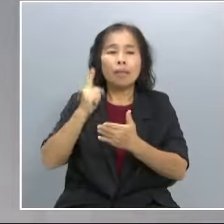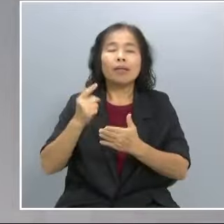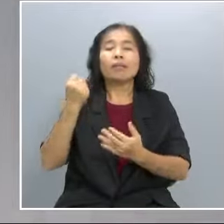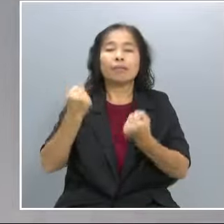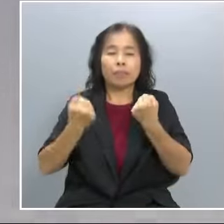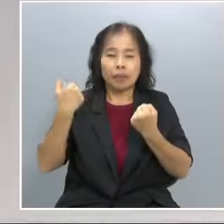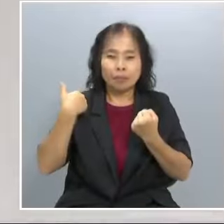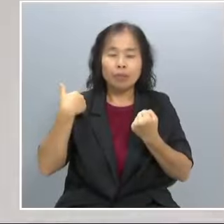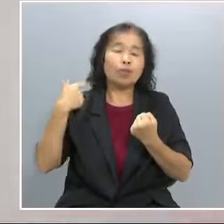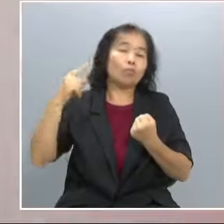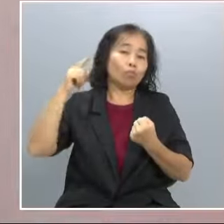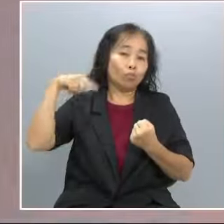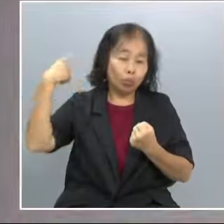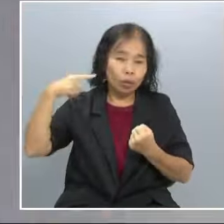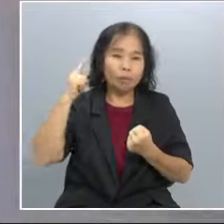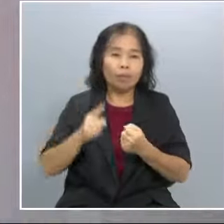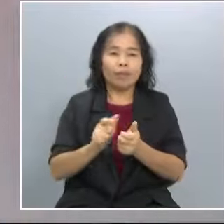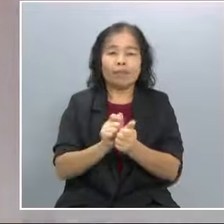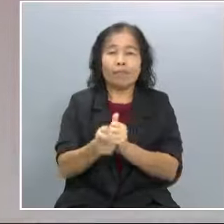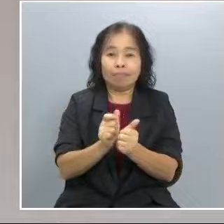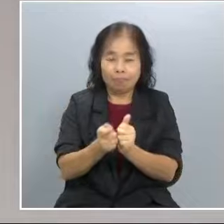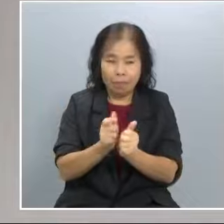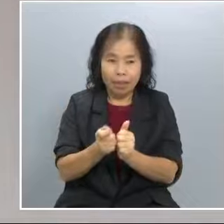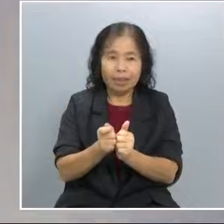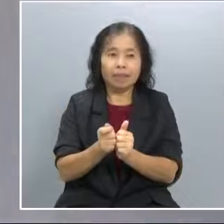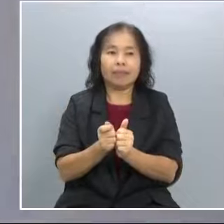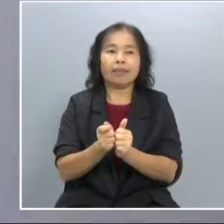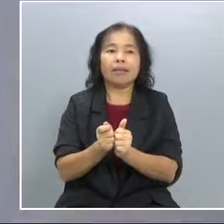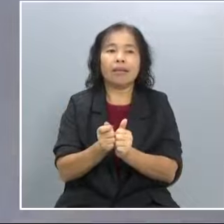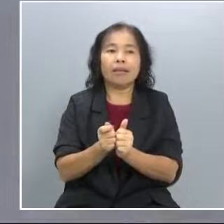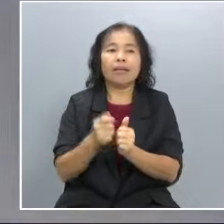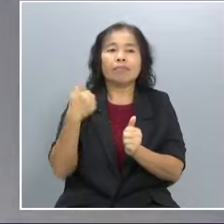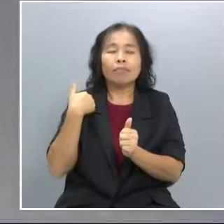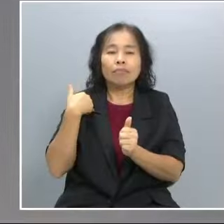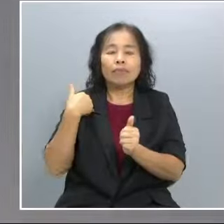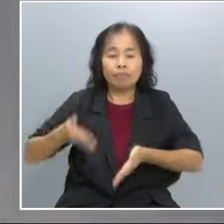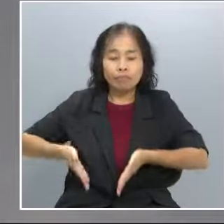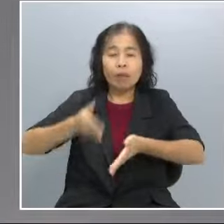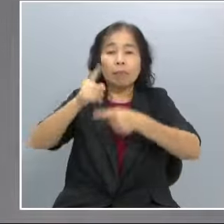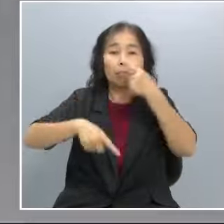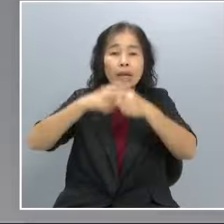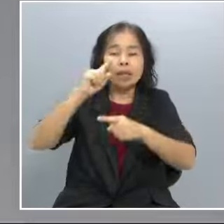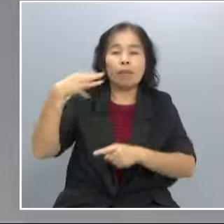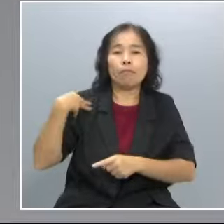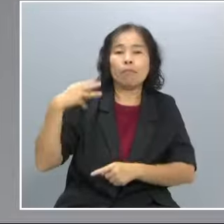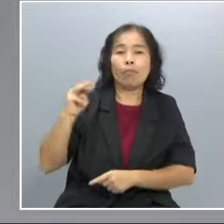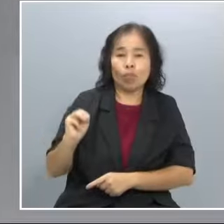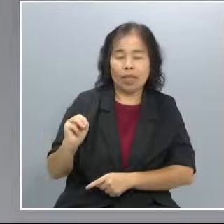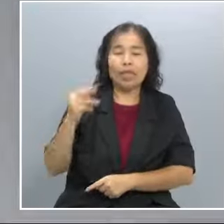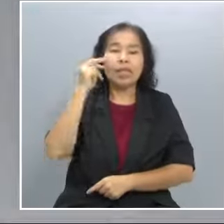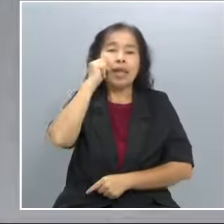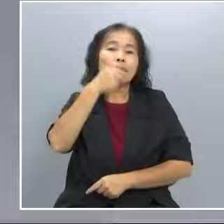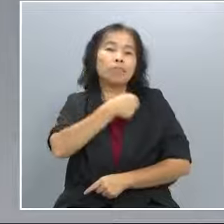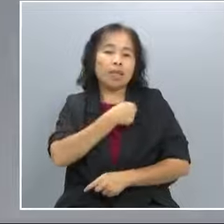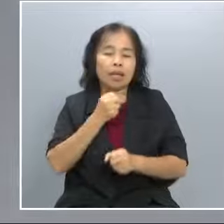และนางอัชราพรโสพินเป็นบัสโฮสเตสของสาย 1-44 มีนบุรีหัวลำโพงแสดงน้ำใจแล้วก็ปฏิบัติหน้า